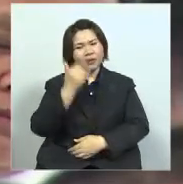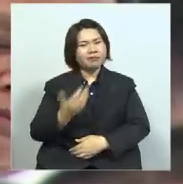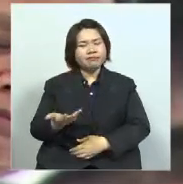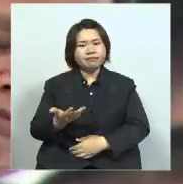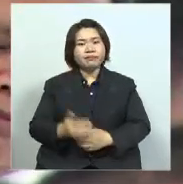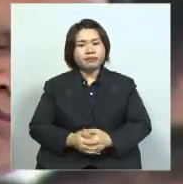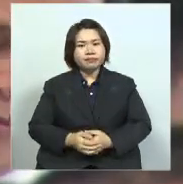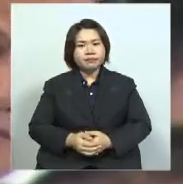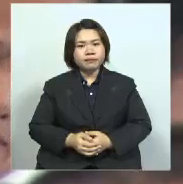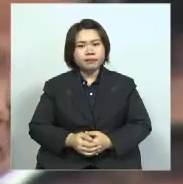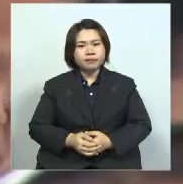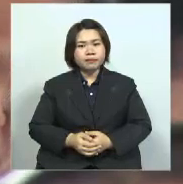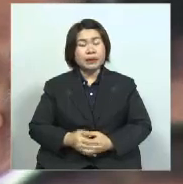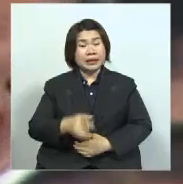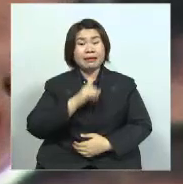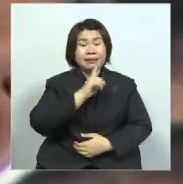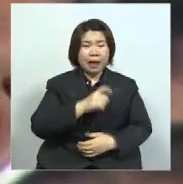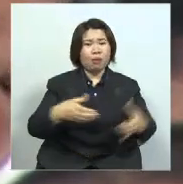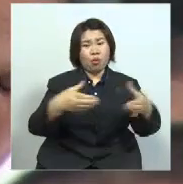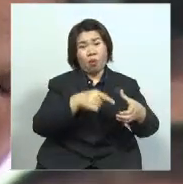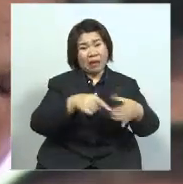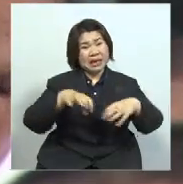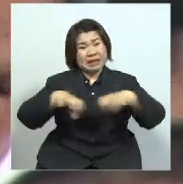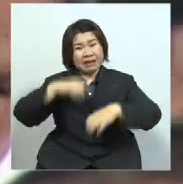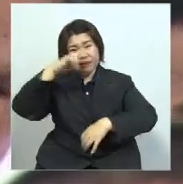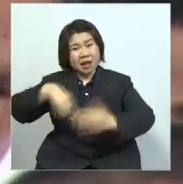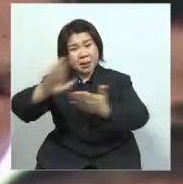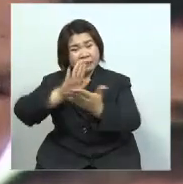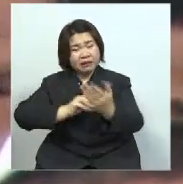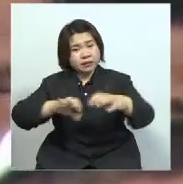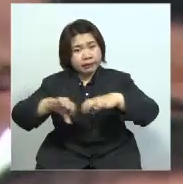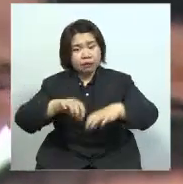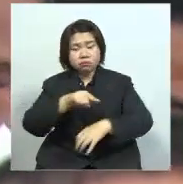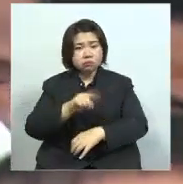ฮะแล้วจะให้คนพวกนี้มาบริหารประเทศเหรอ